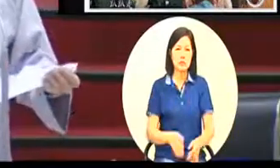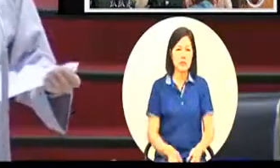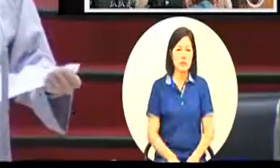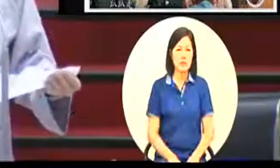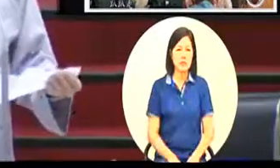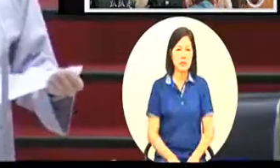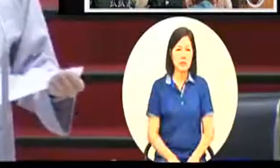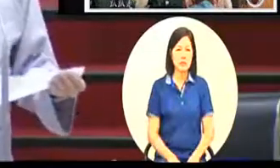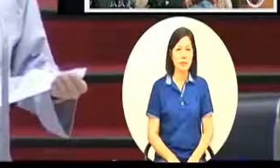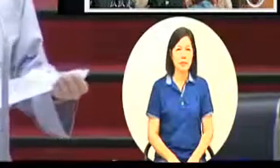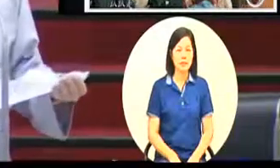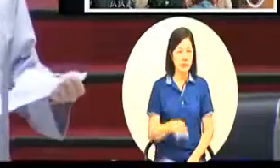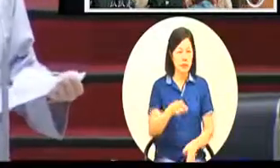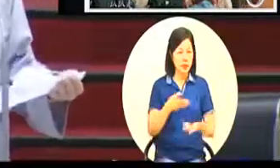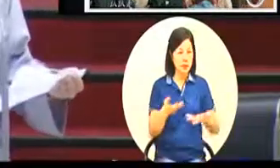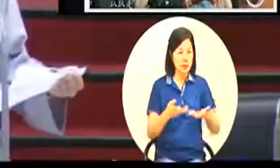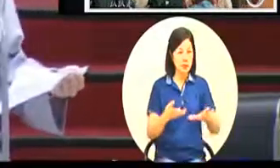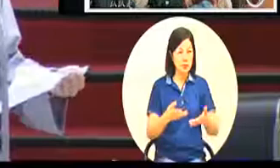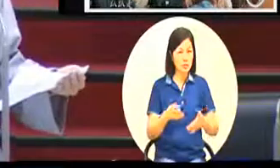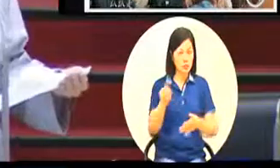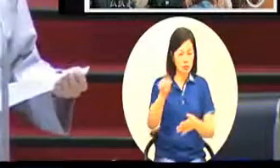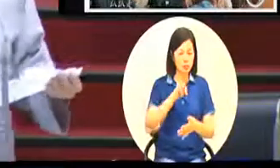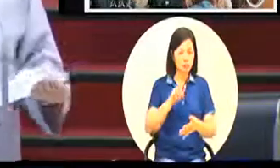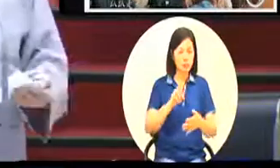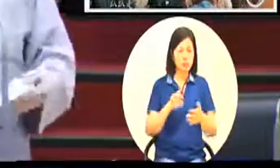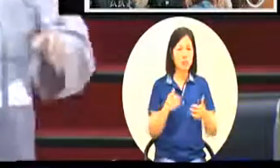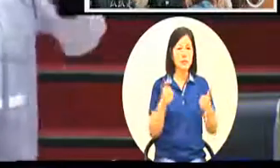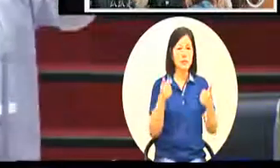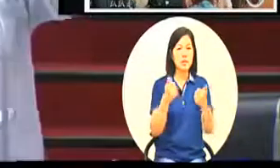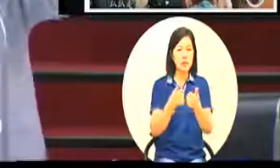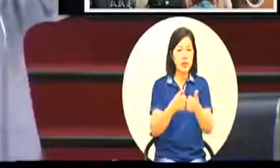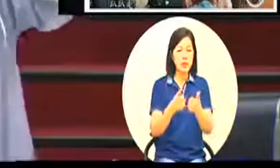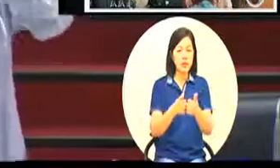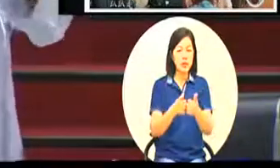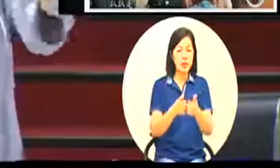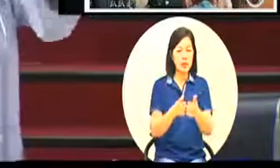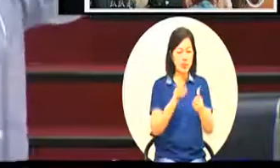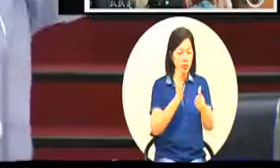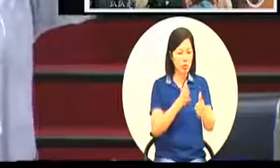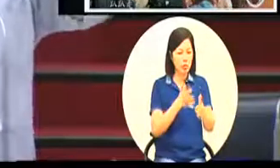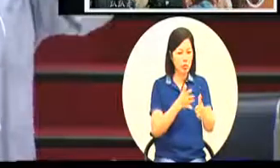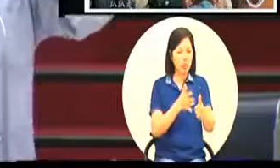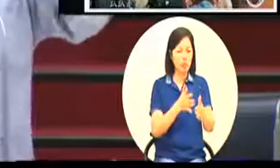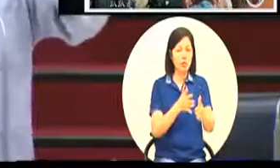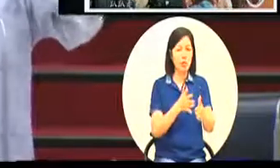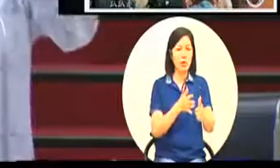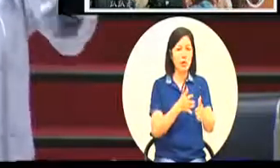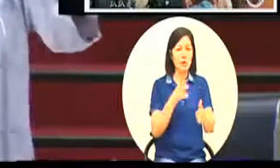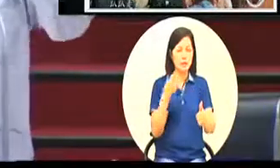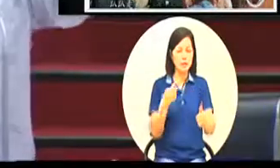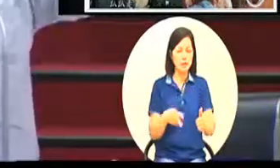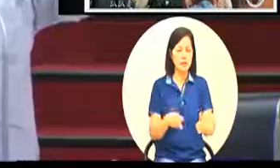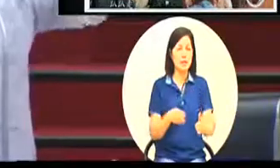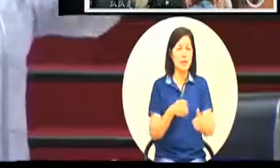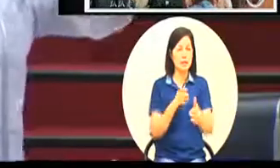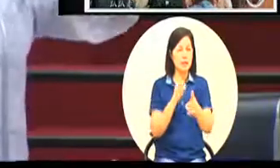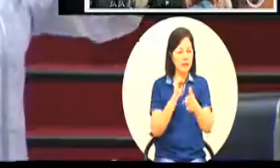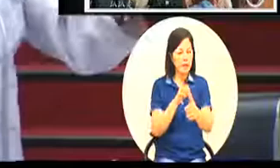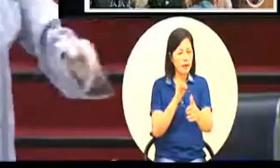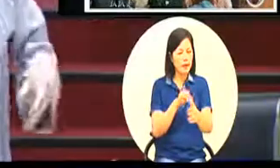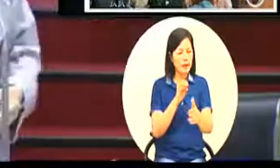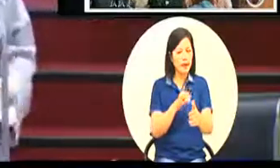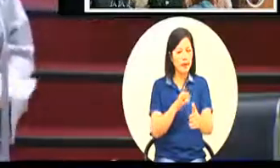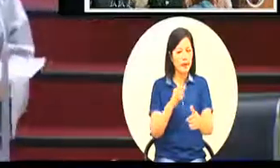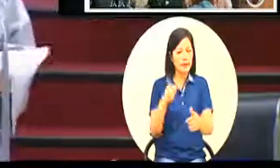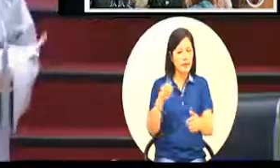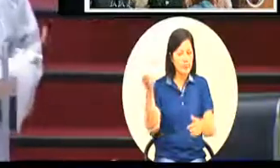哦。我照伫议会电动一巡，我甲你讲到有所在啊，即、這个有即个消息